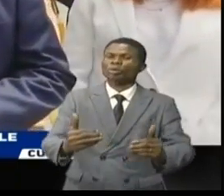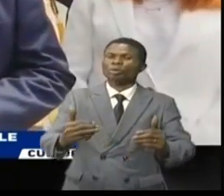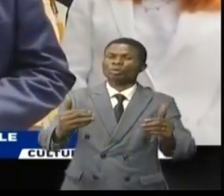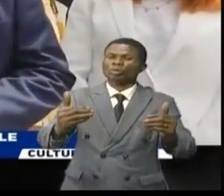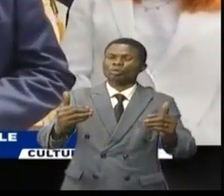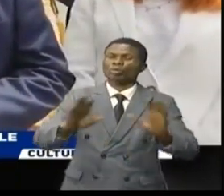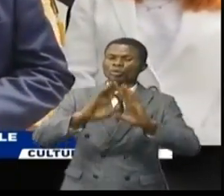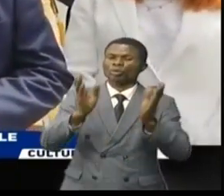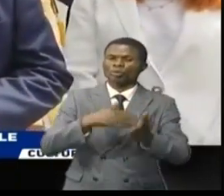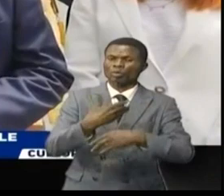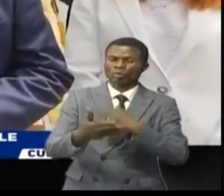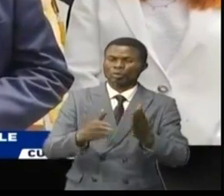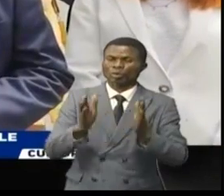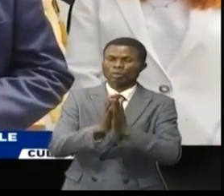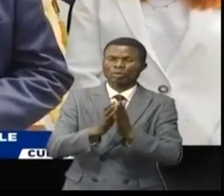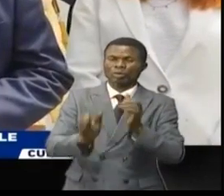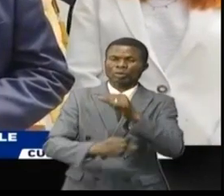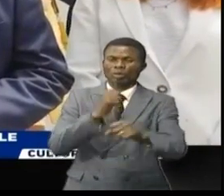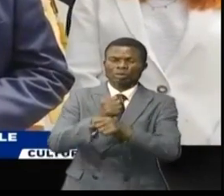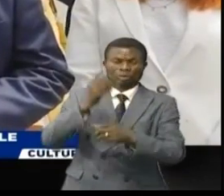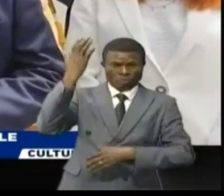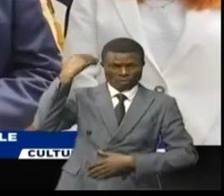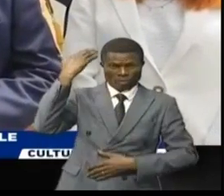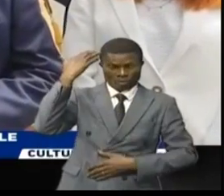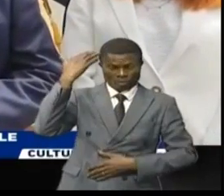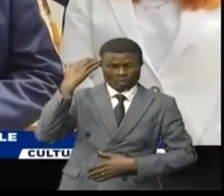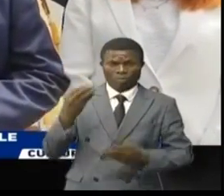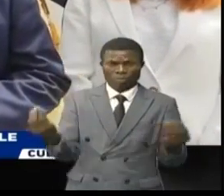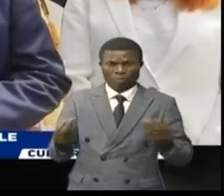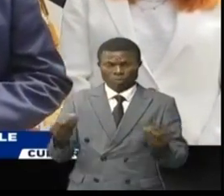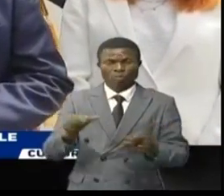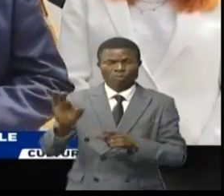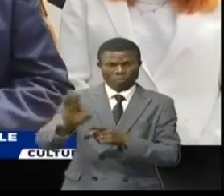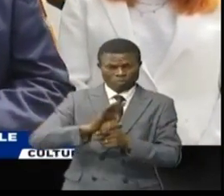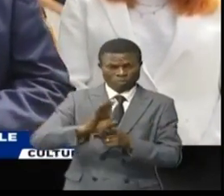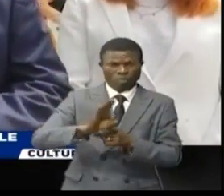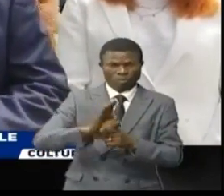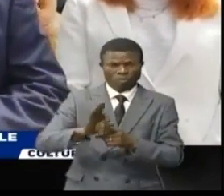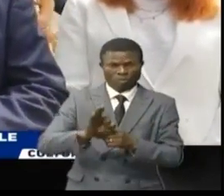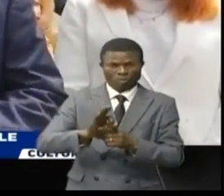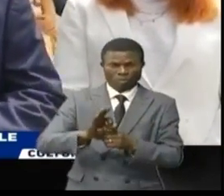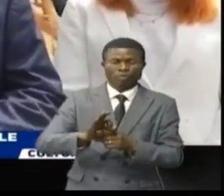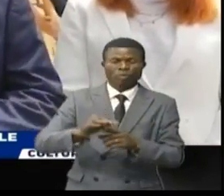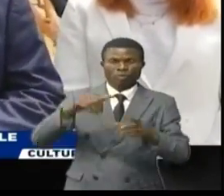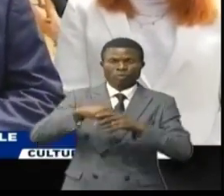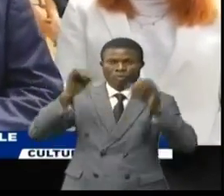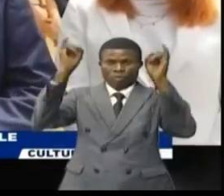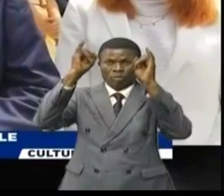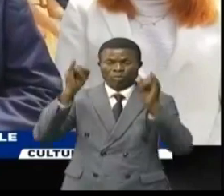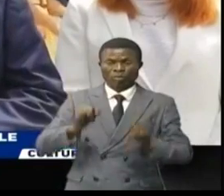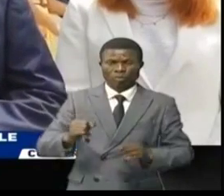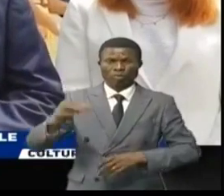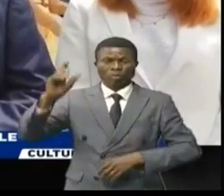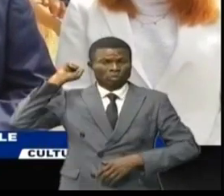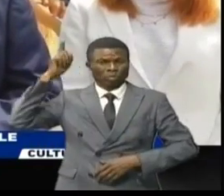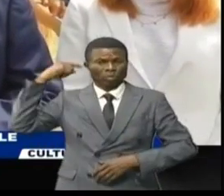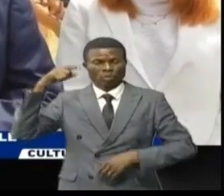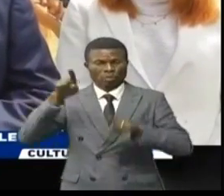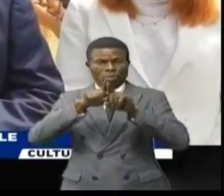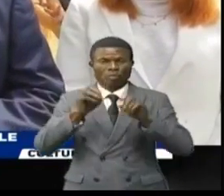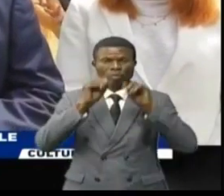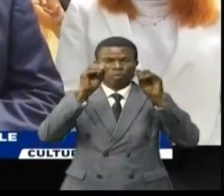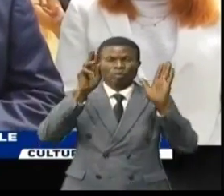déjà fait depuis plus de 10 ans, c'est la formation à distance des maîtres et des enseignants. Je pense que l'éducation